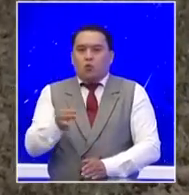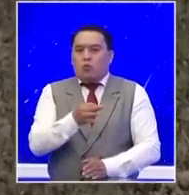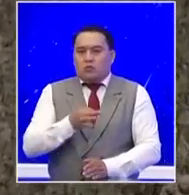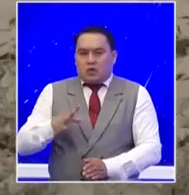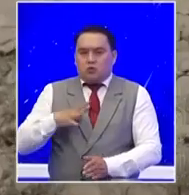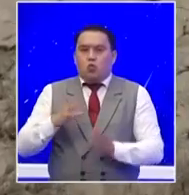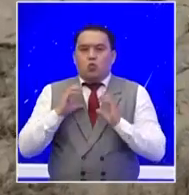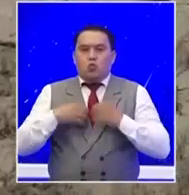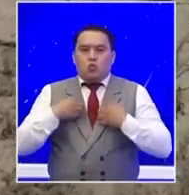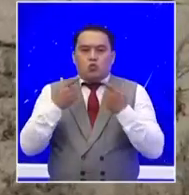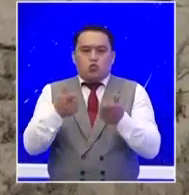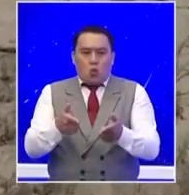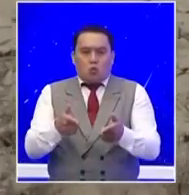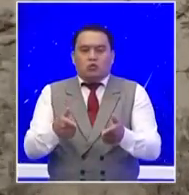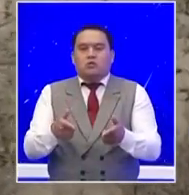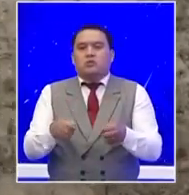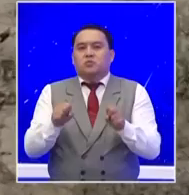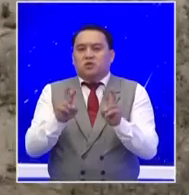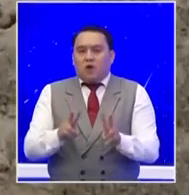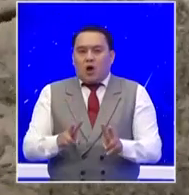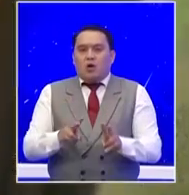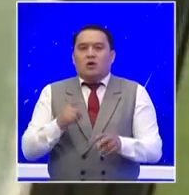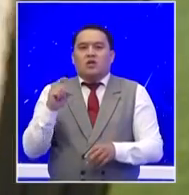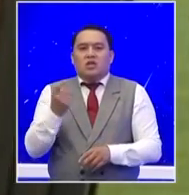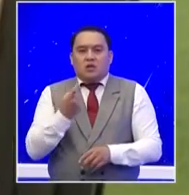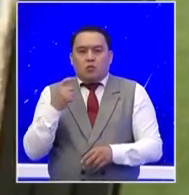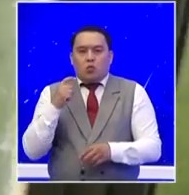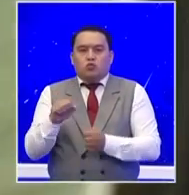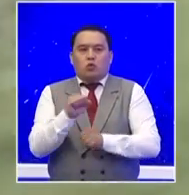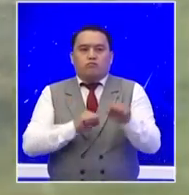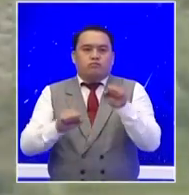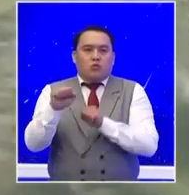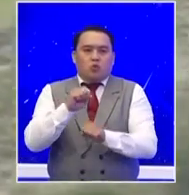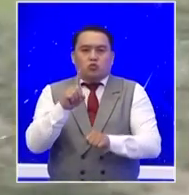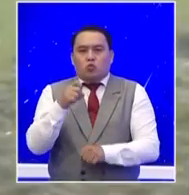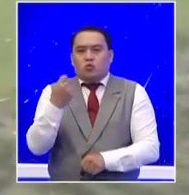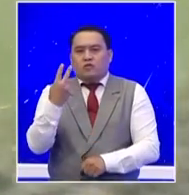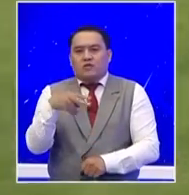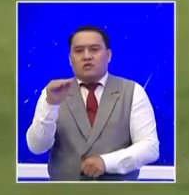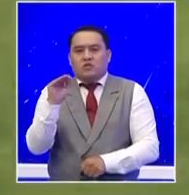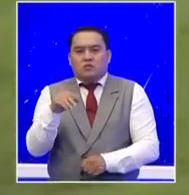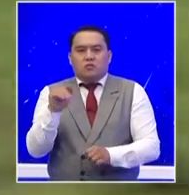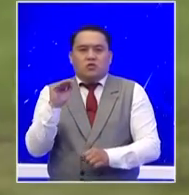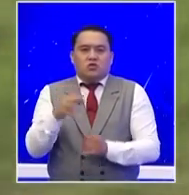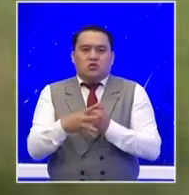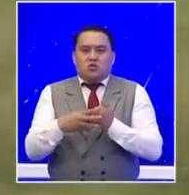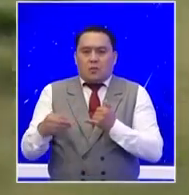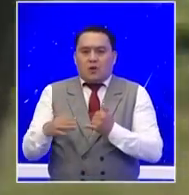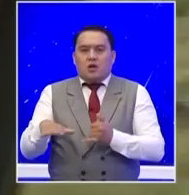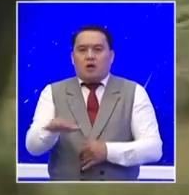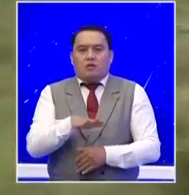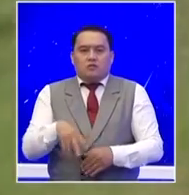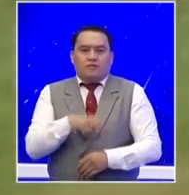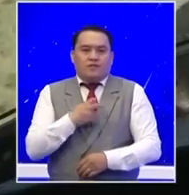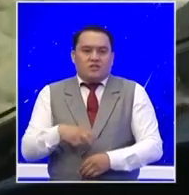область. Отметим, из-за угрозы насекомых специалисты области проводят химическую обработку 127 тысяч гектаров земель, находящихся в